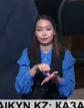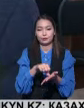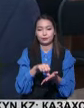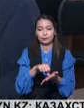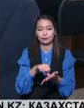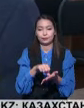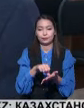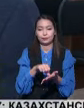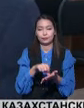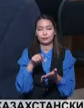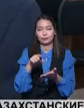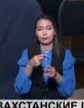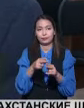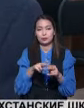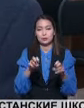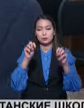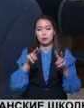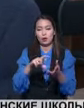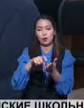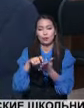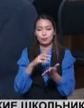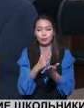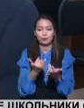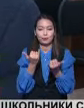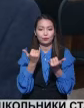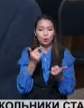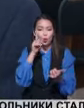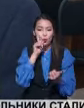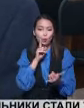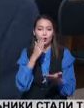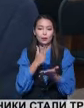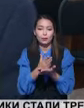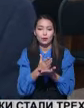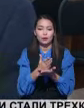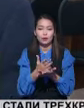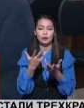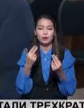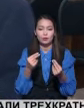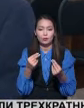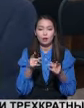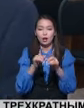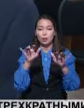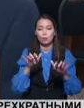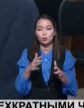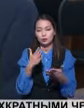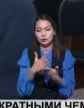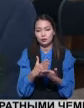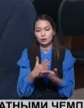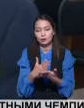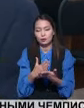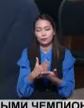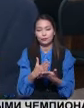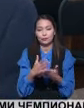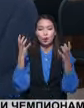оформленный уголок специально для их удобства, где там находятся компьютеры,